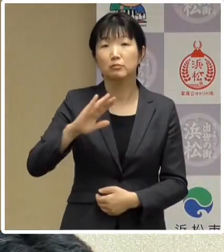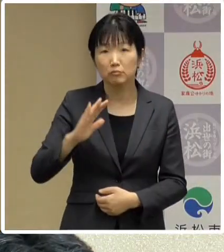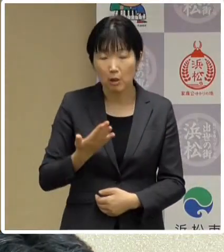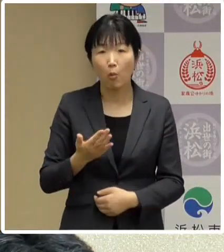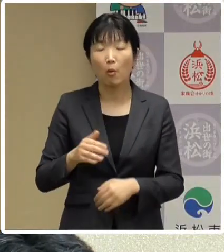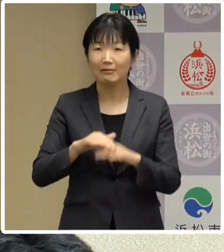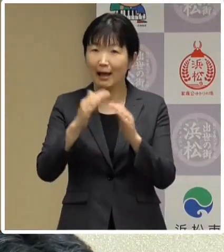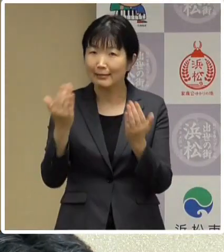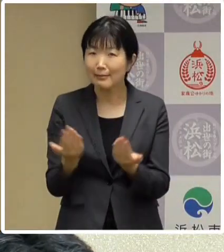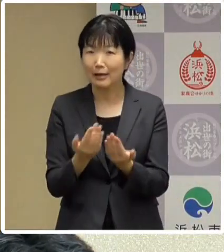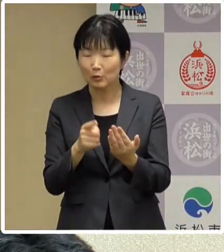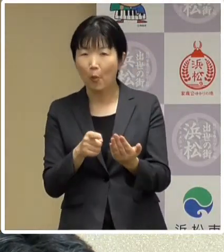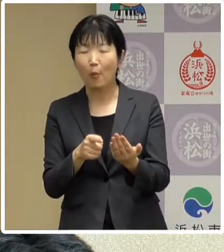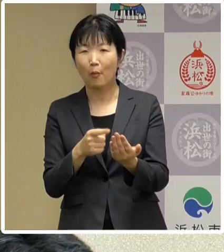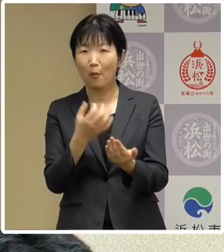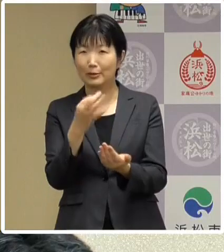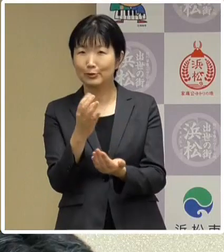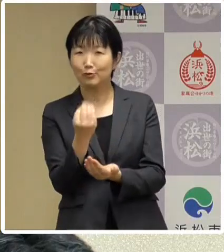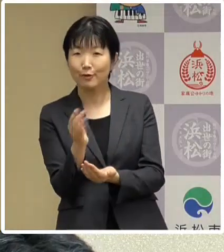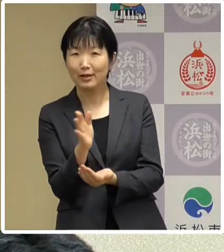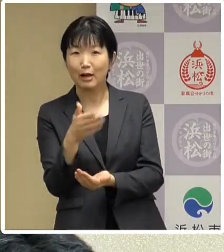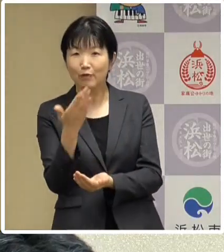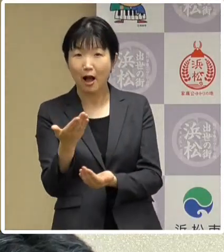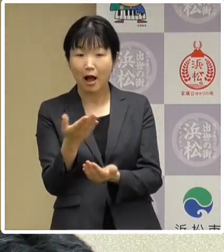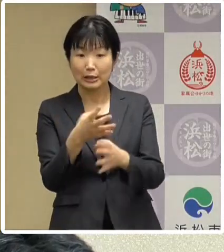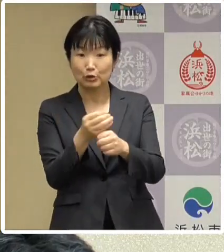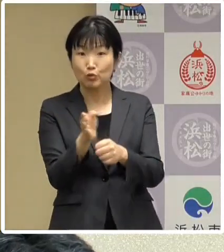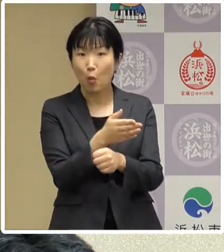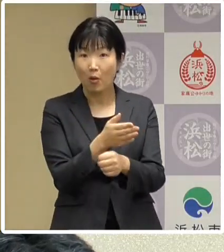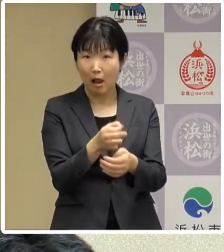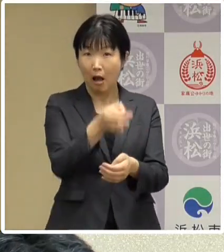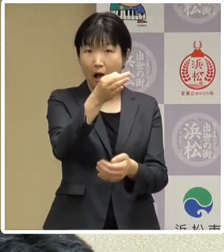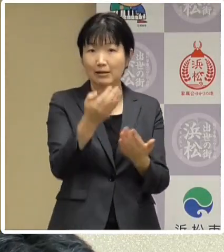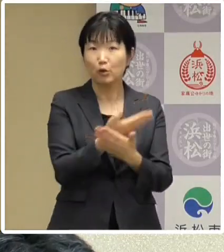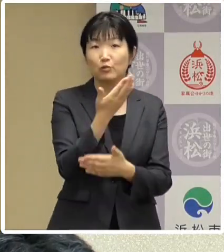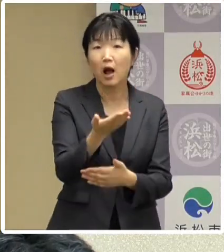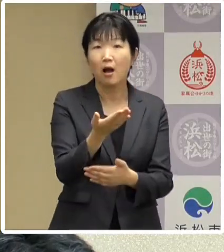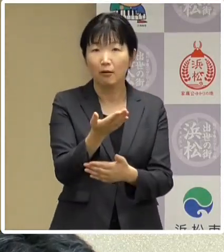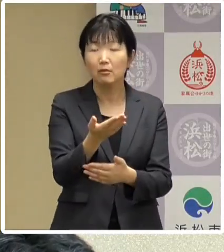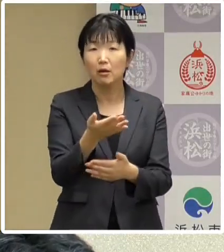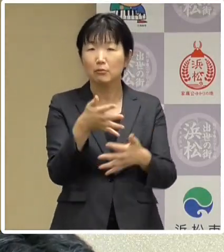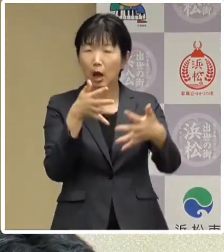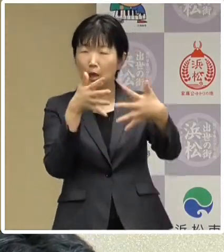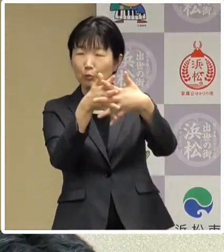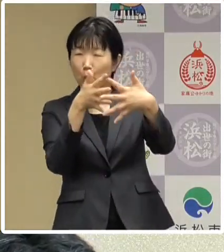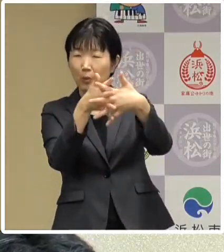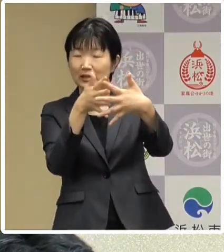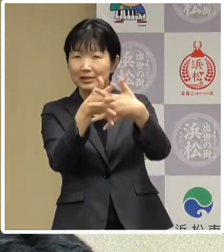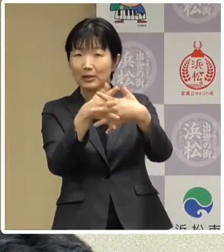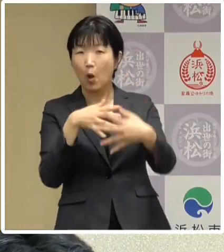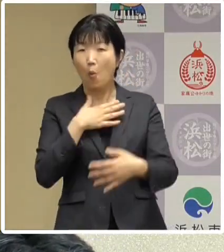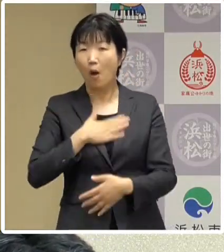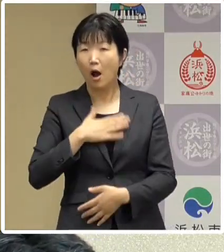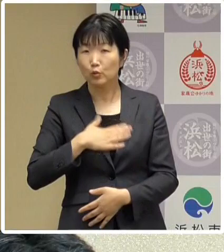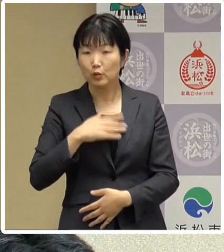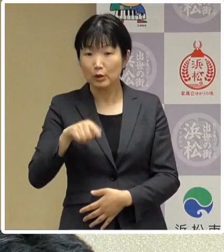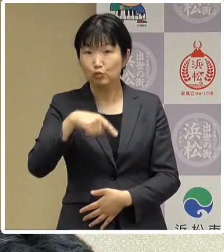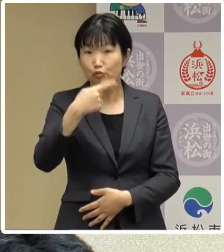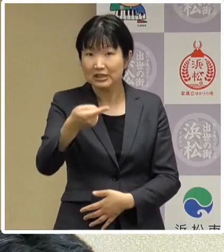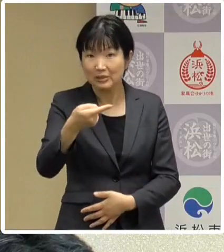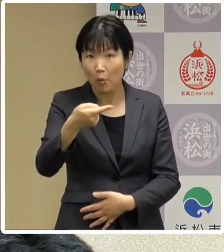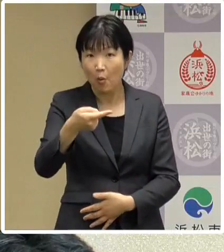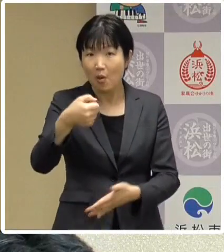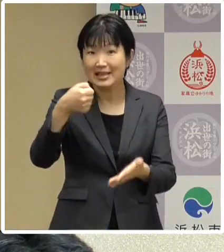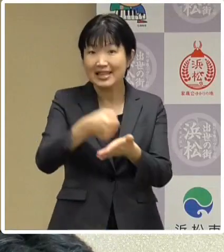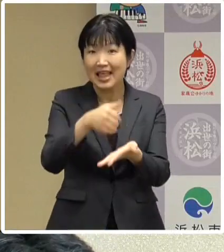いつ頃からこの時期の目安だとか、そういったものが出てくるのは少なくとも次の決算を見た後ということ